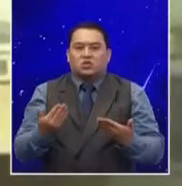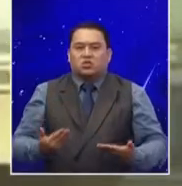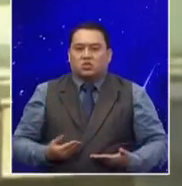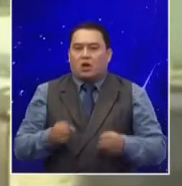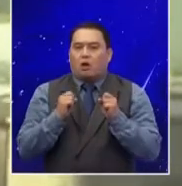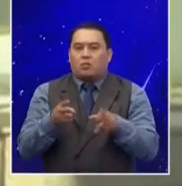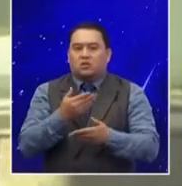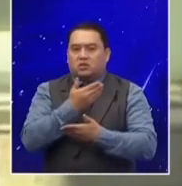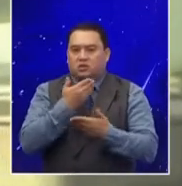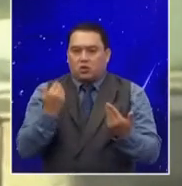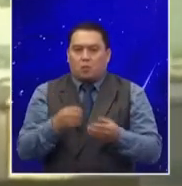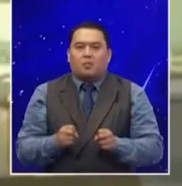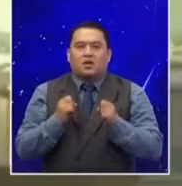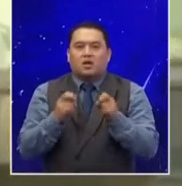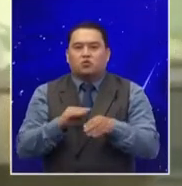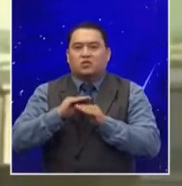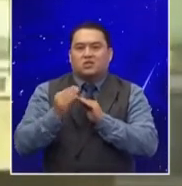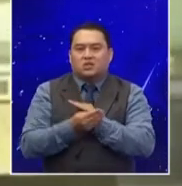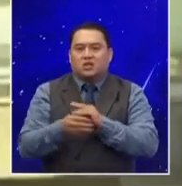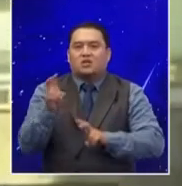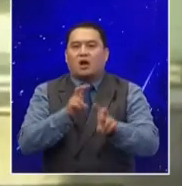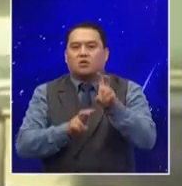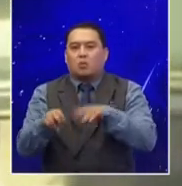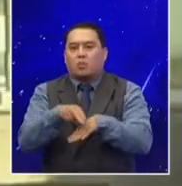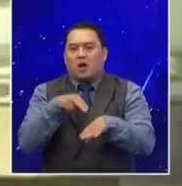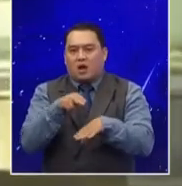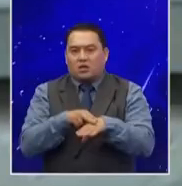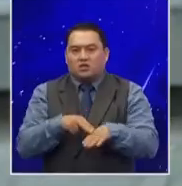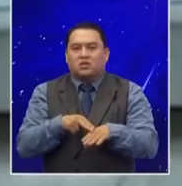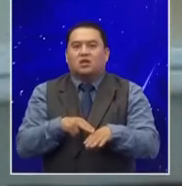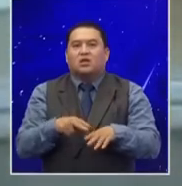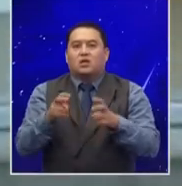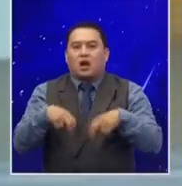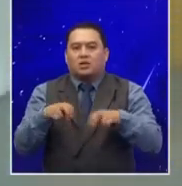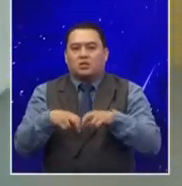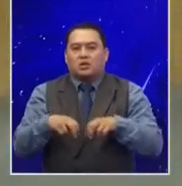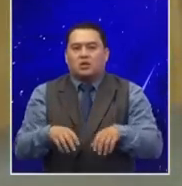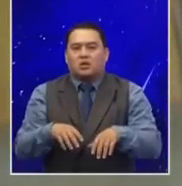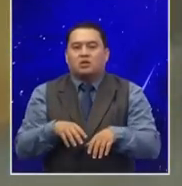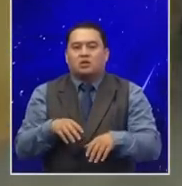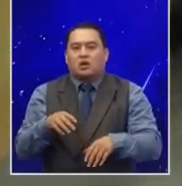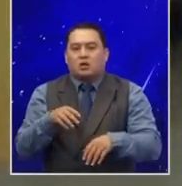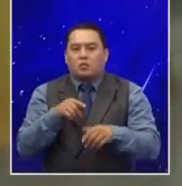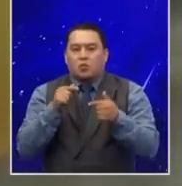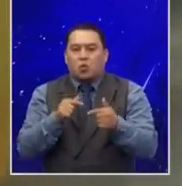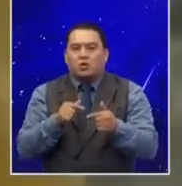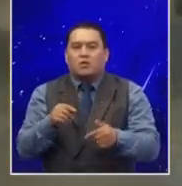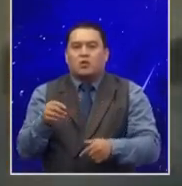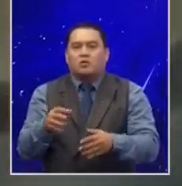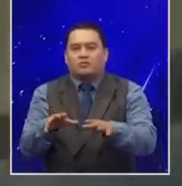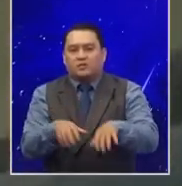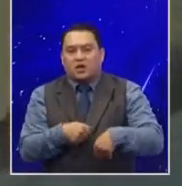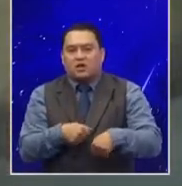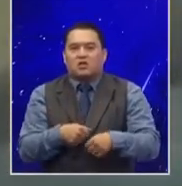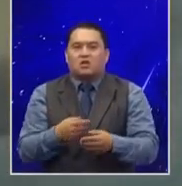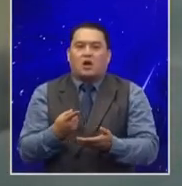вне опасности. Преступник скрылся и разыскивается полицией. Инцидент расследуется по статьям «Разбой», «Противоправное приобретение,